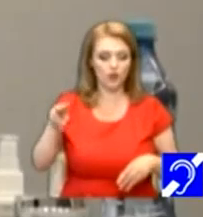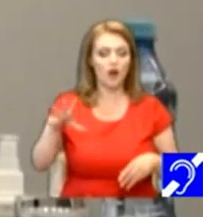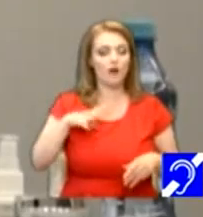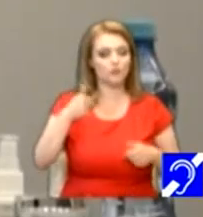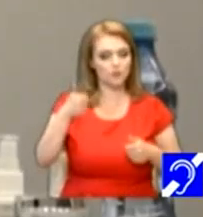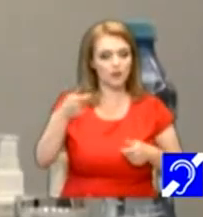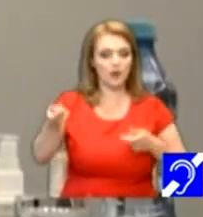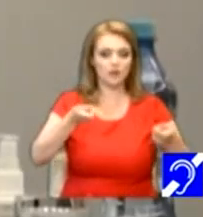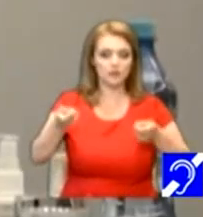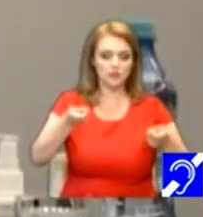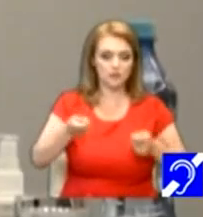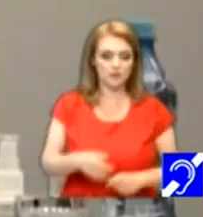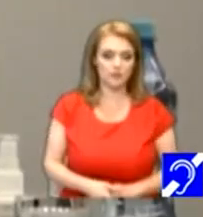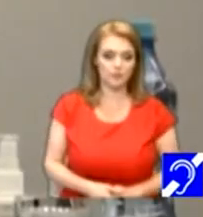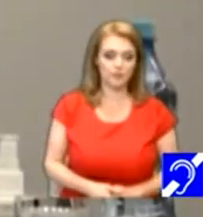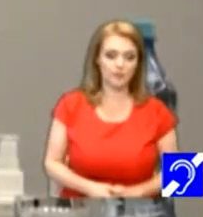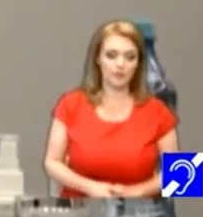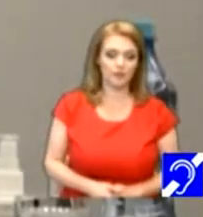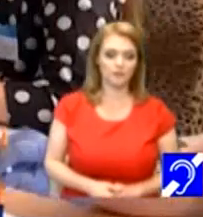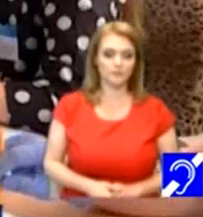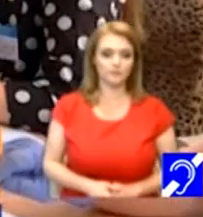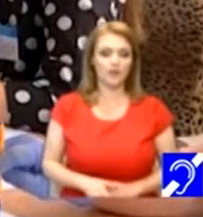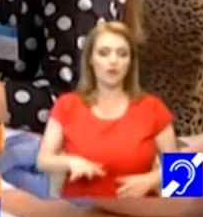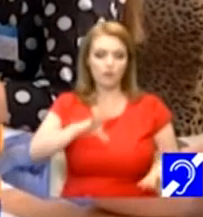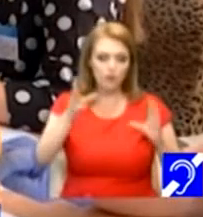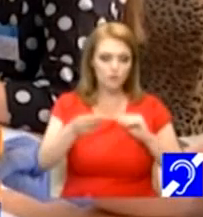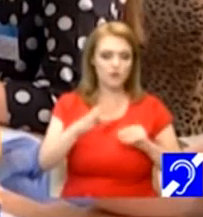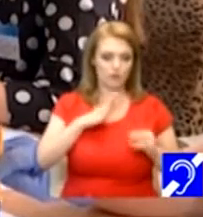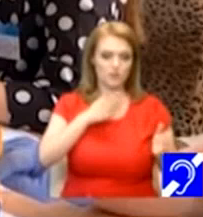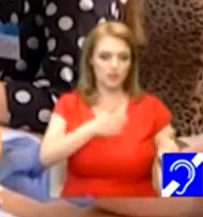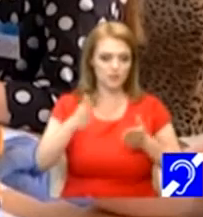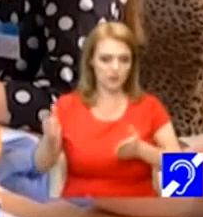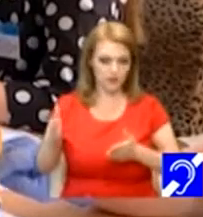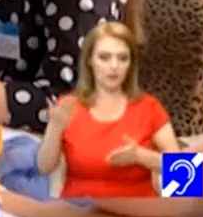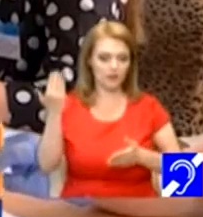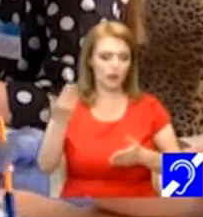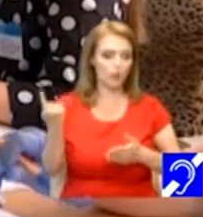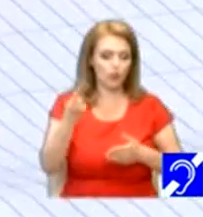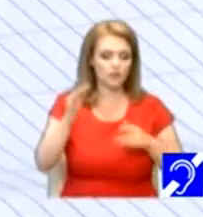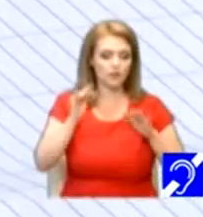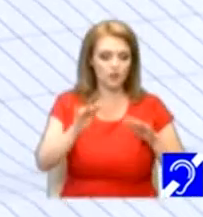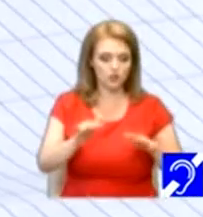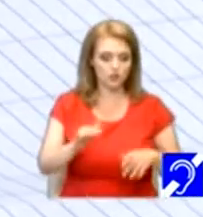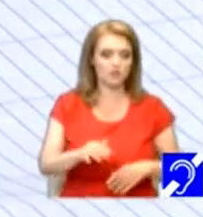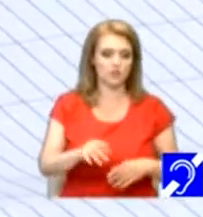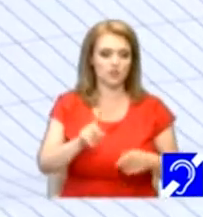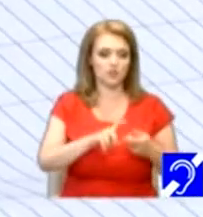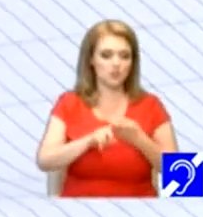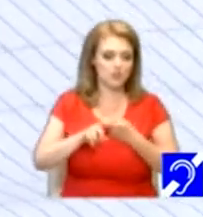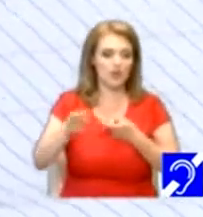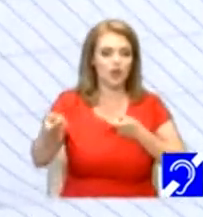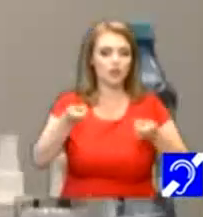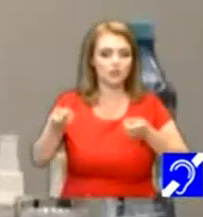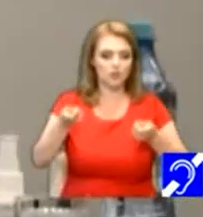competitive, iar libertățile fundamentale în mare măsură au fost respectate. Unele dintre proceduri și practici care țin de